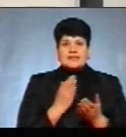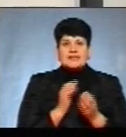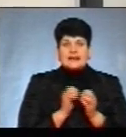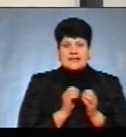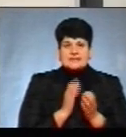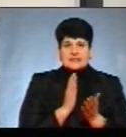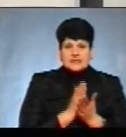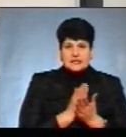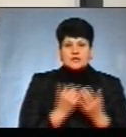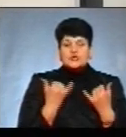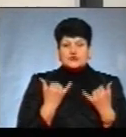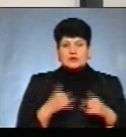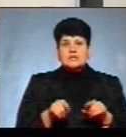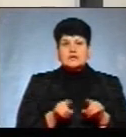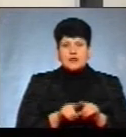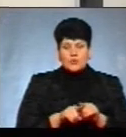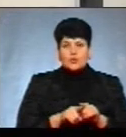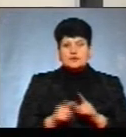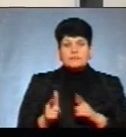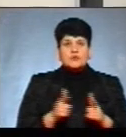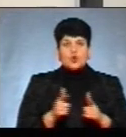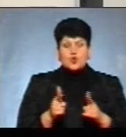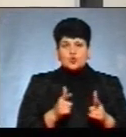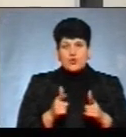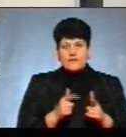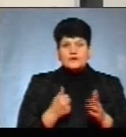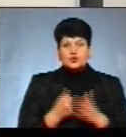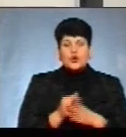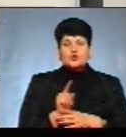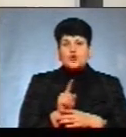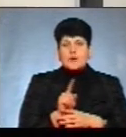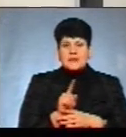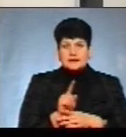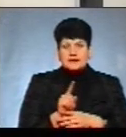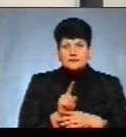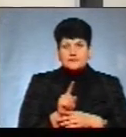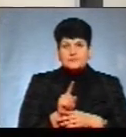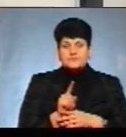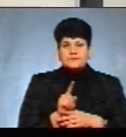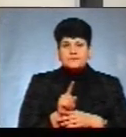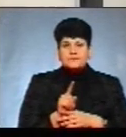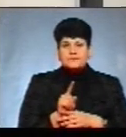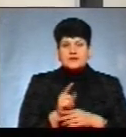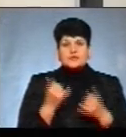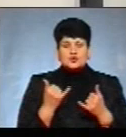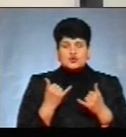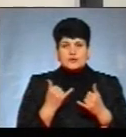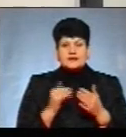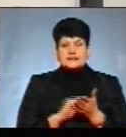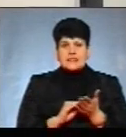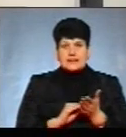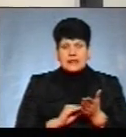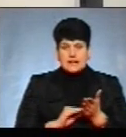амбулаторій, які сьогодні також вже підготовлені саме до тих, по тих нормативних, тих нормативах, які